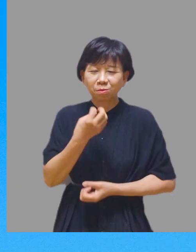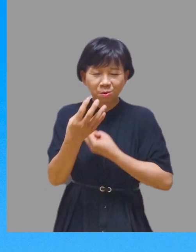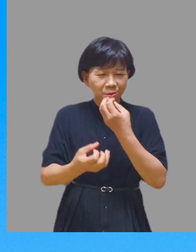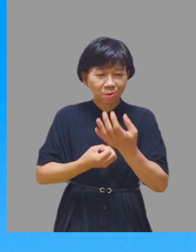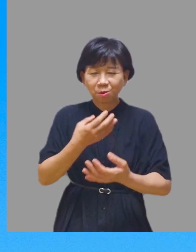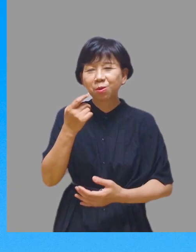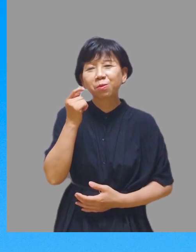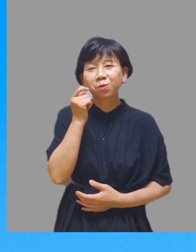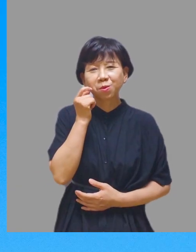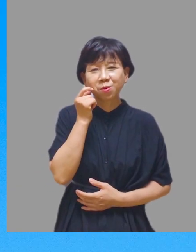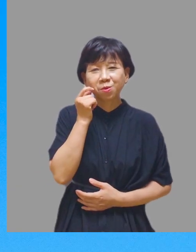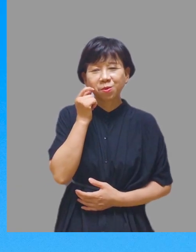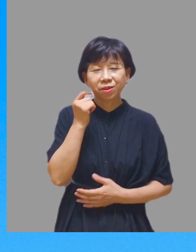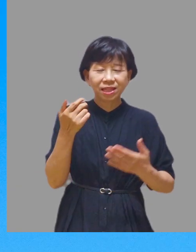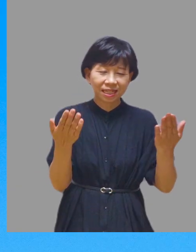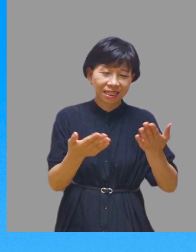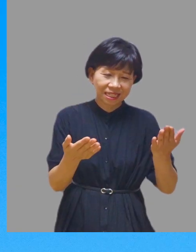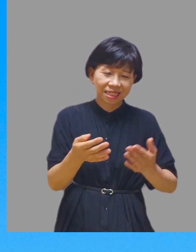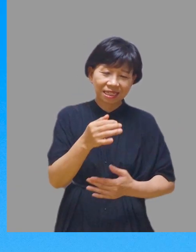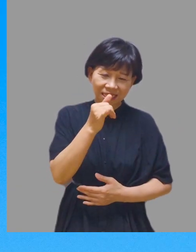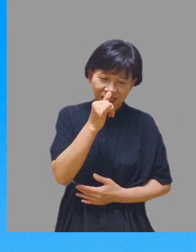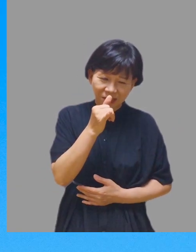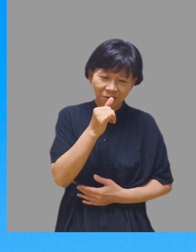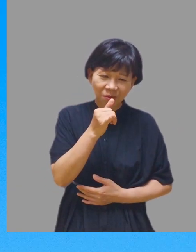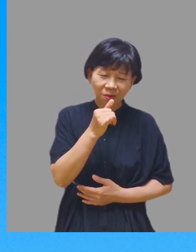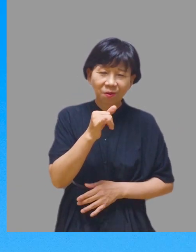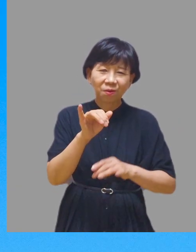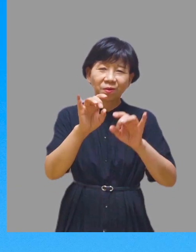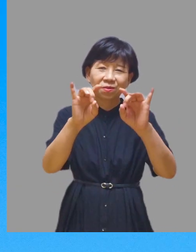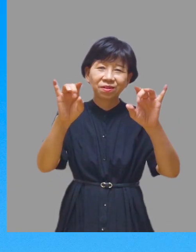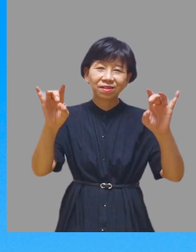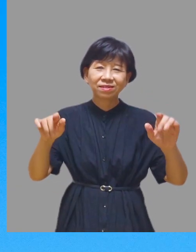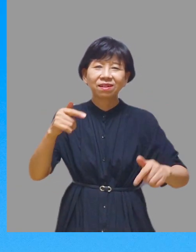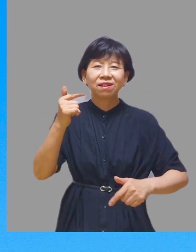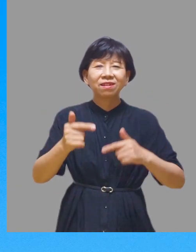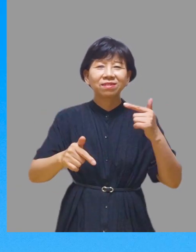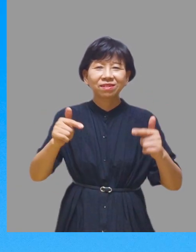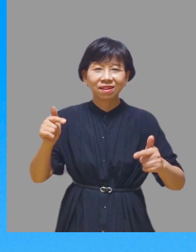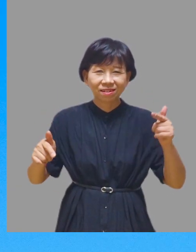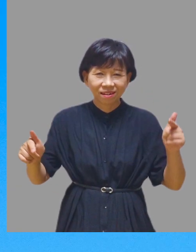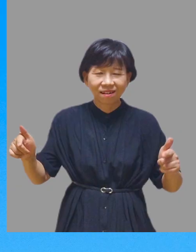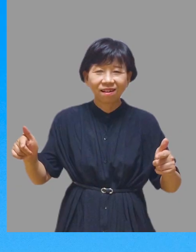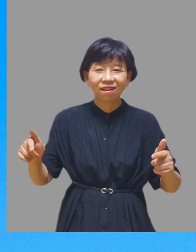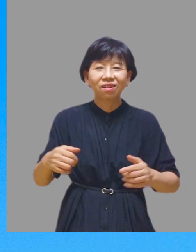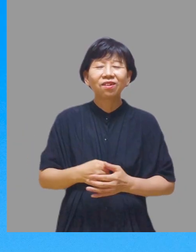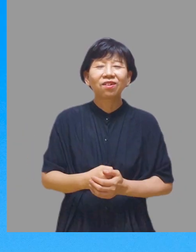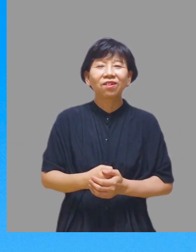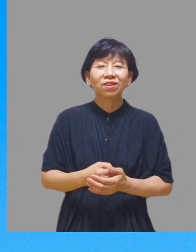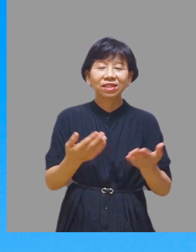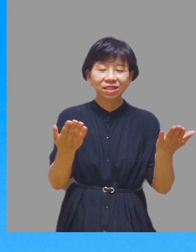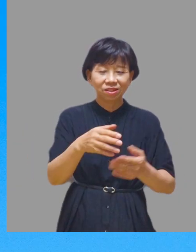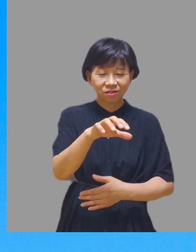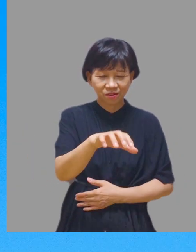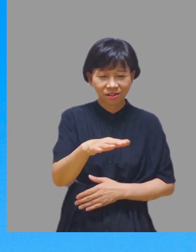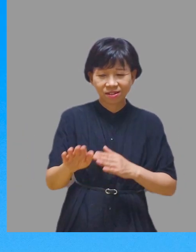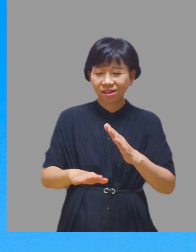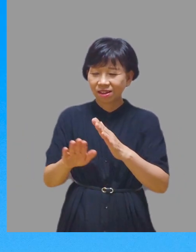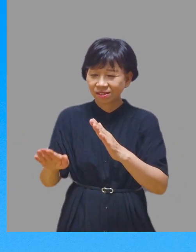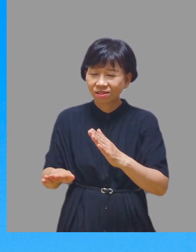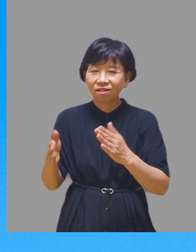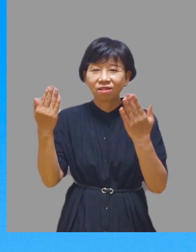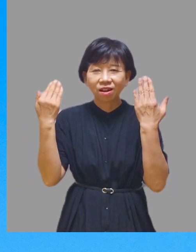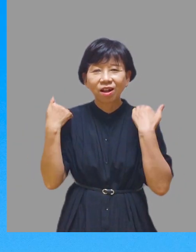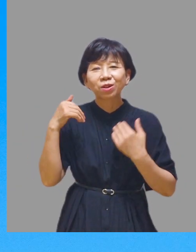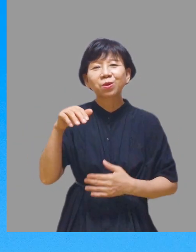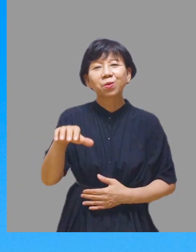없어도 사건, 사고들이 다 저마다 개인적으로 가정마다 직장에서 또